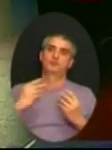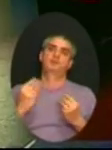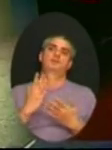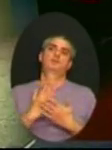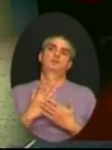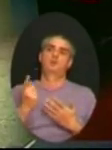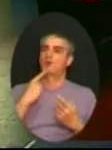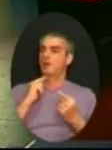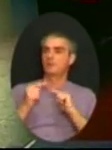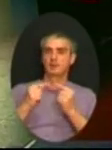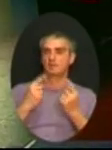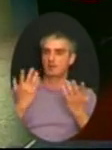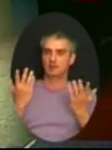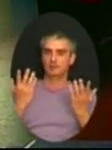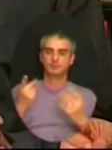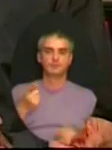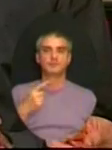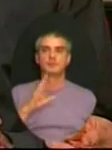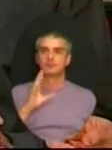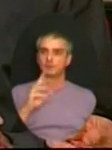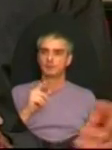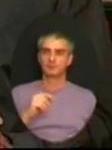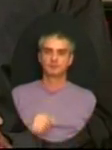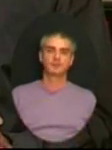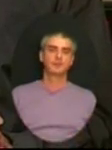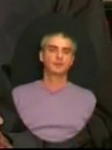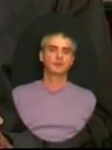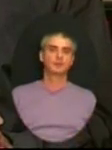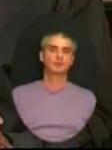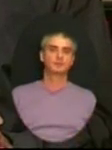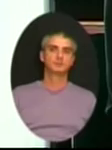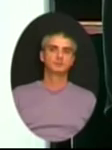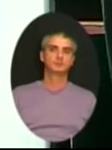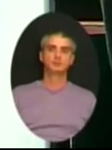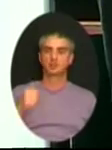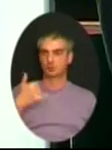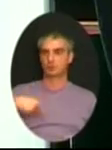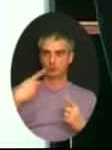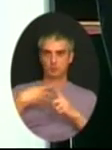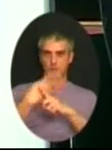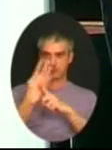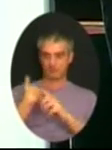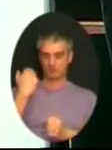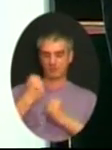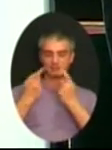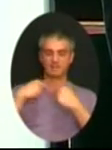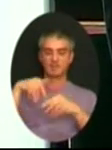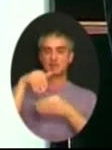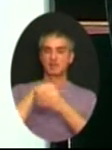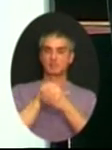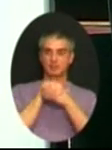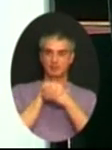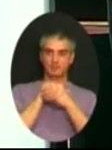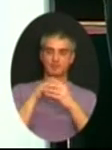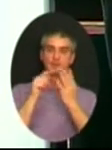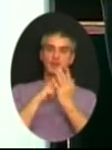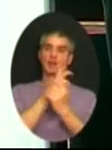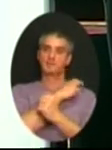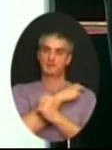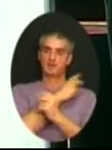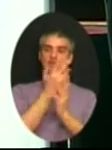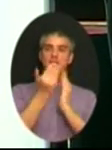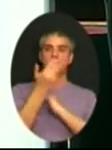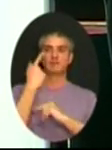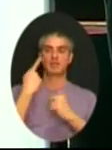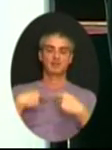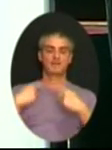הוא רק מתווכח על הפרשנות. אז לכן, אני רוצה להגיד מילה ברשותך. זה יום הלהט"בים. אני רצתי לוועדת הפנים בגלל המפכ"ל, אבל הייתי לפני